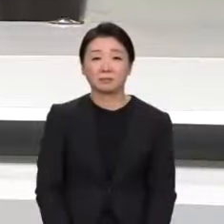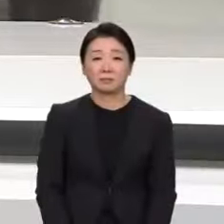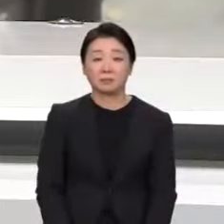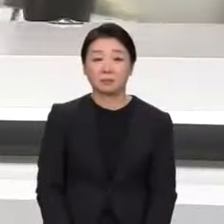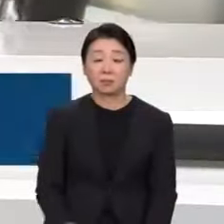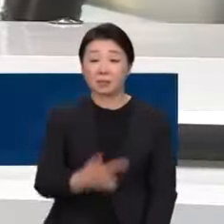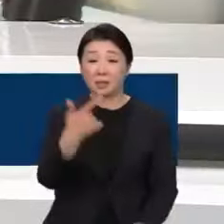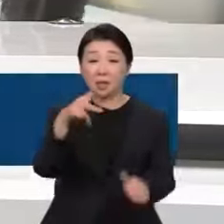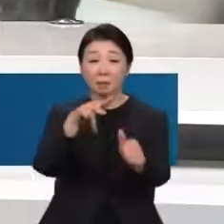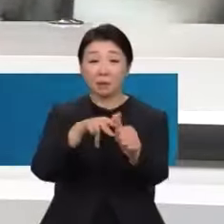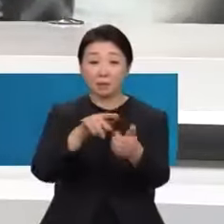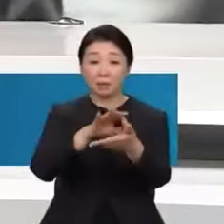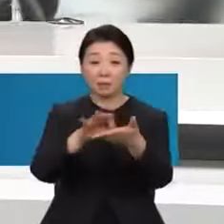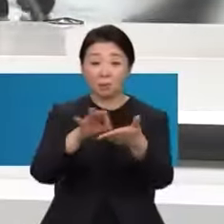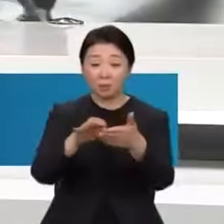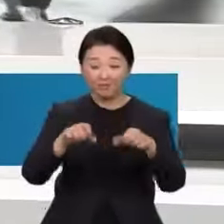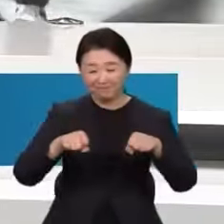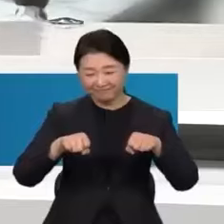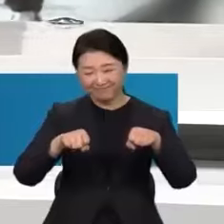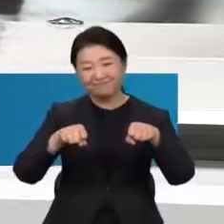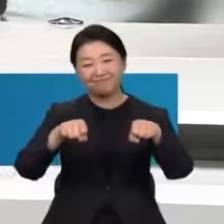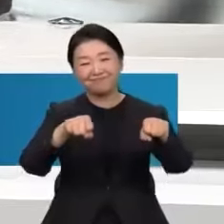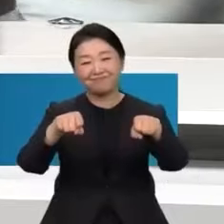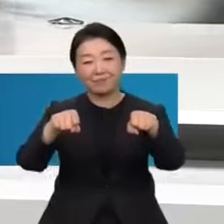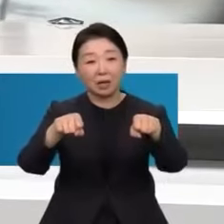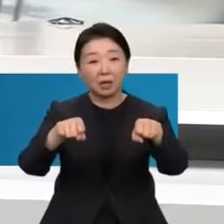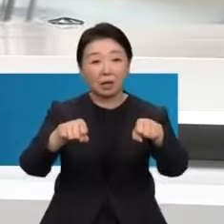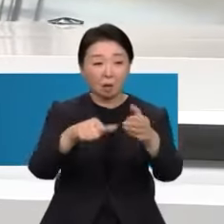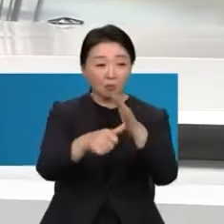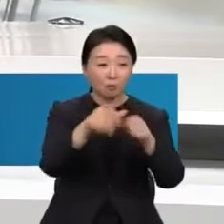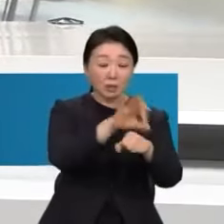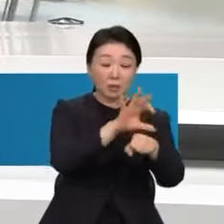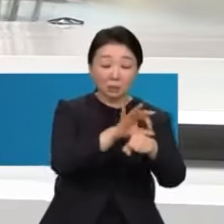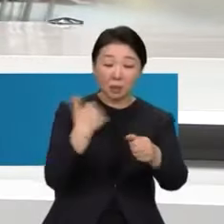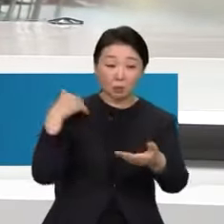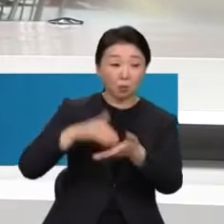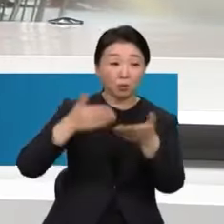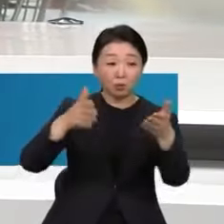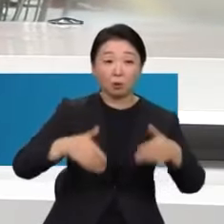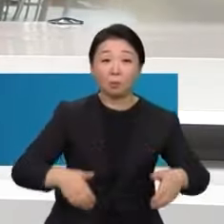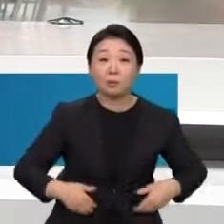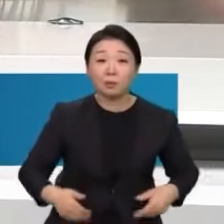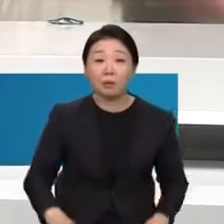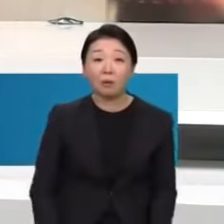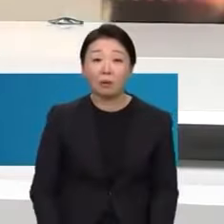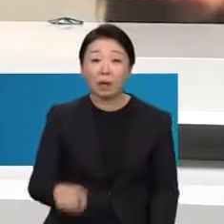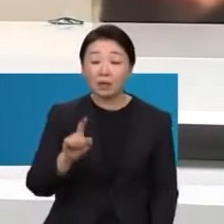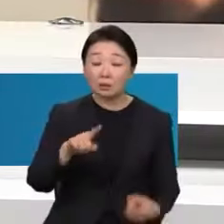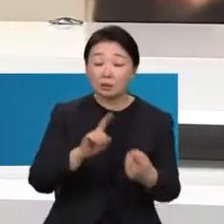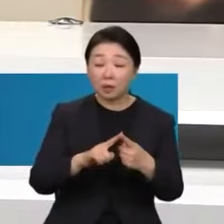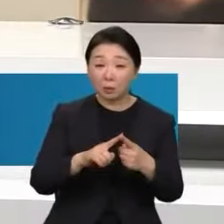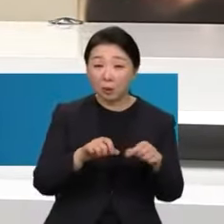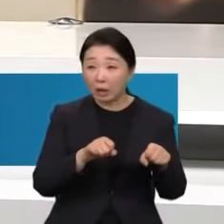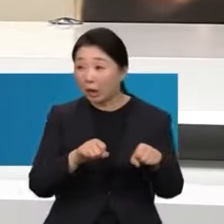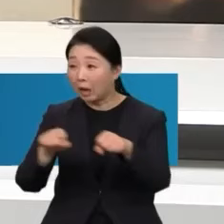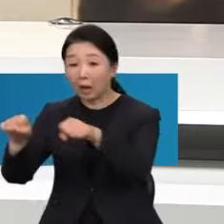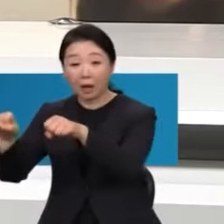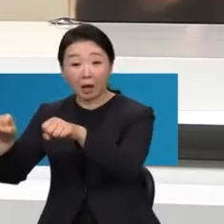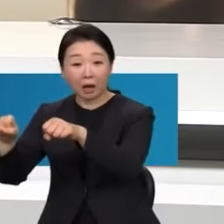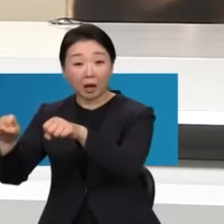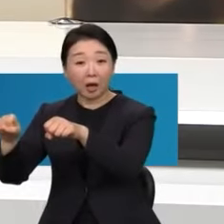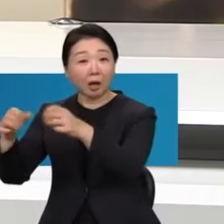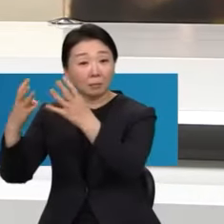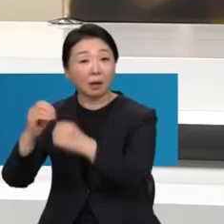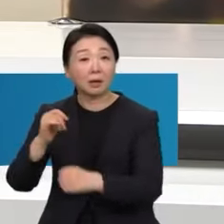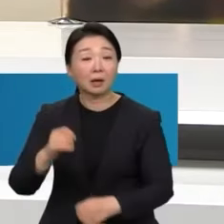대형 마트에서 쓰는 쇼핑카트. 장보고 난 뒤엔 당연히 돌려줘야 하는데 이걸 그대로 가져가는 경우가 적지 않다고